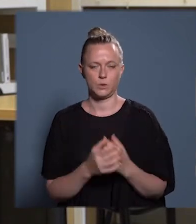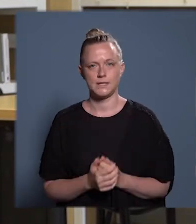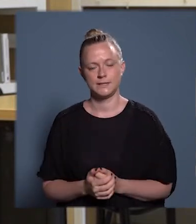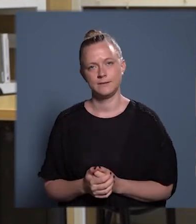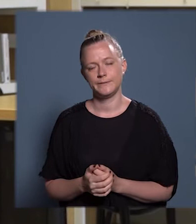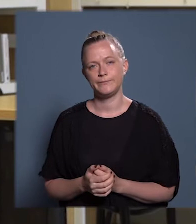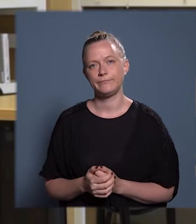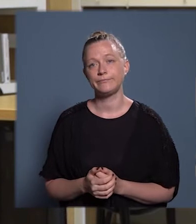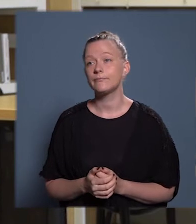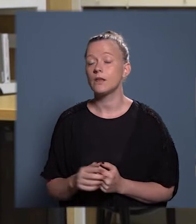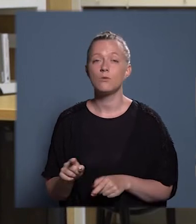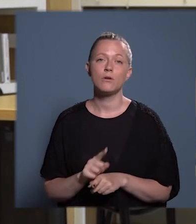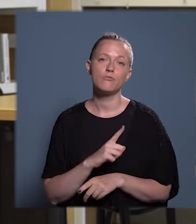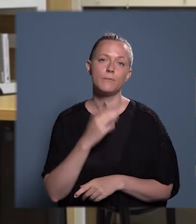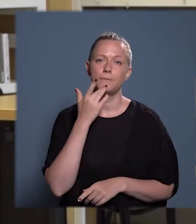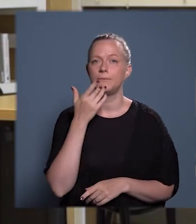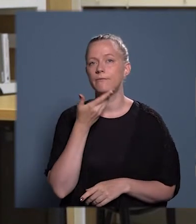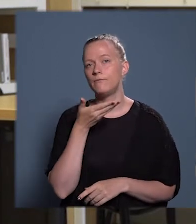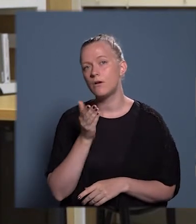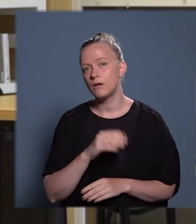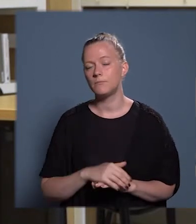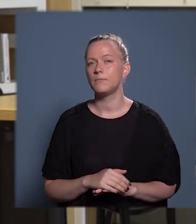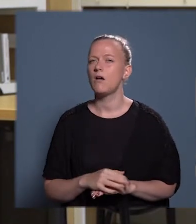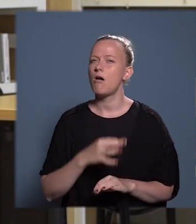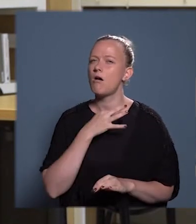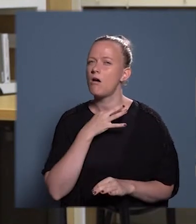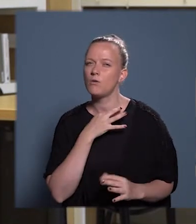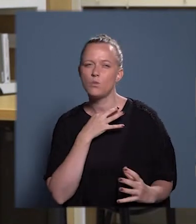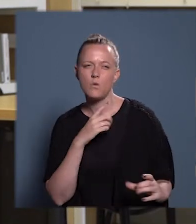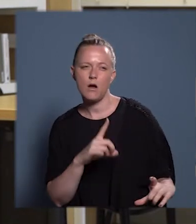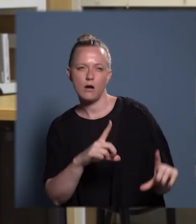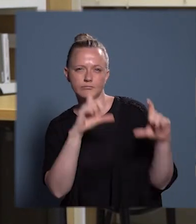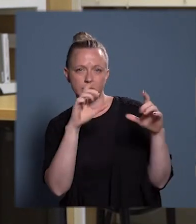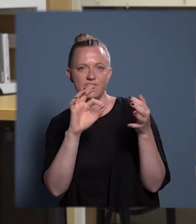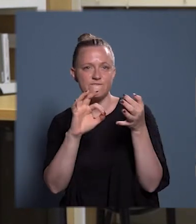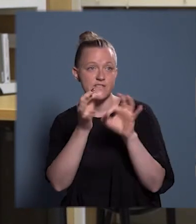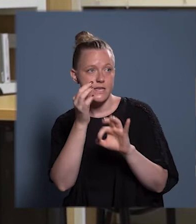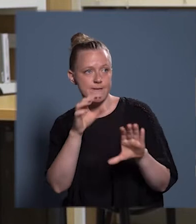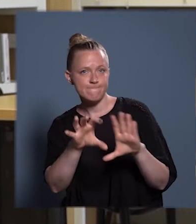Ez annyi, hogy csak mondjuk valami hangulat, egy fény